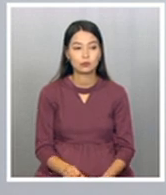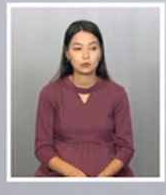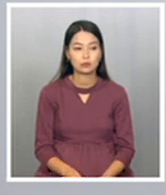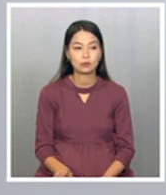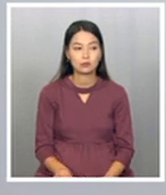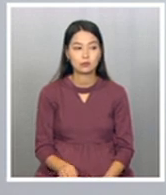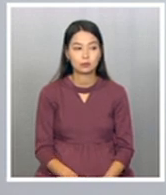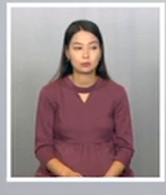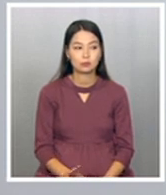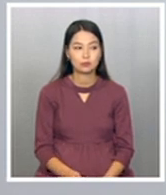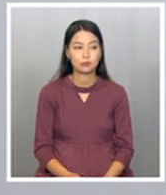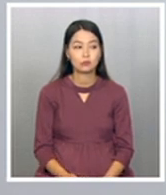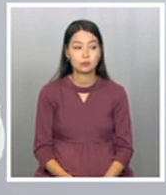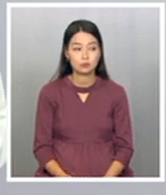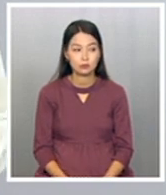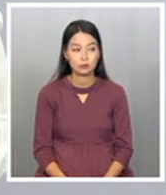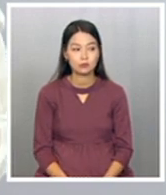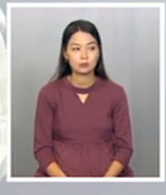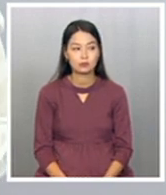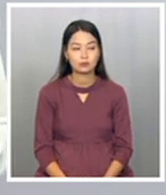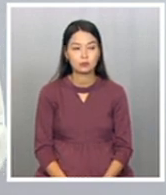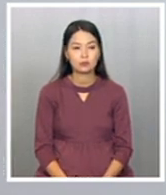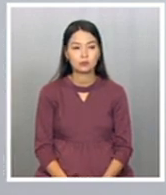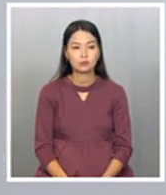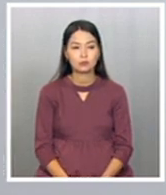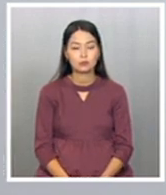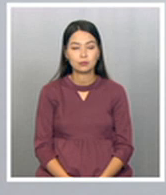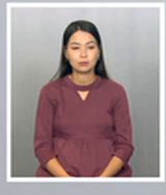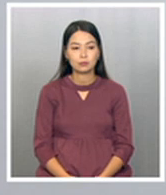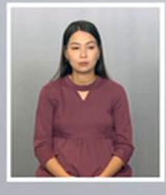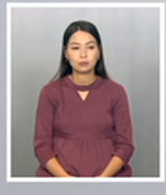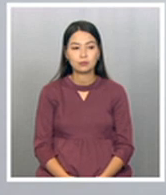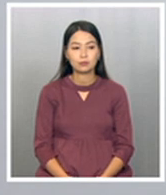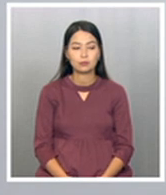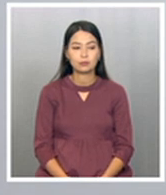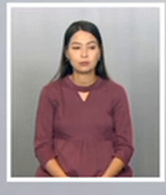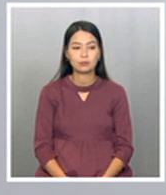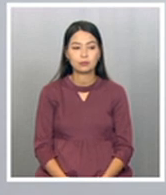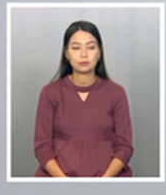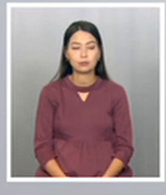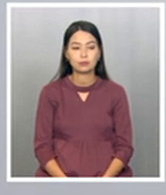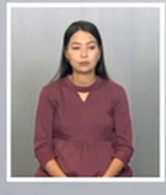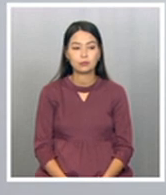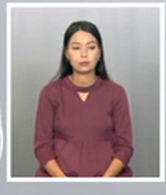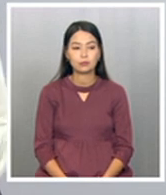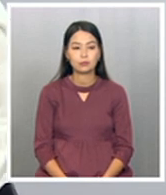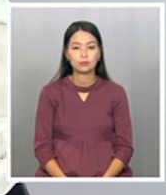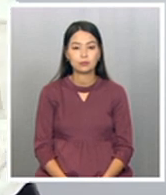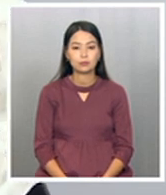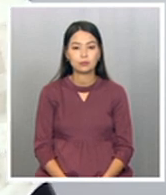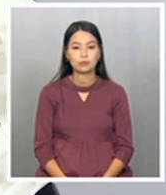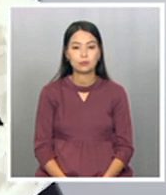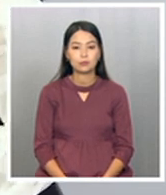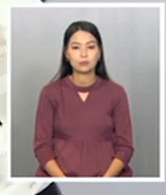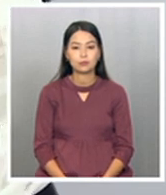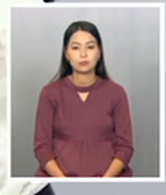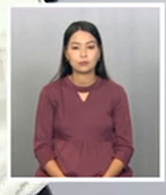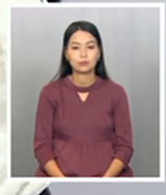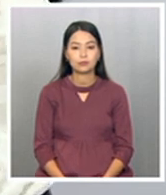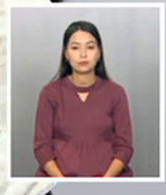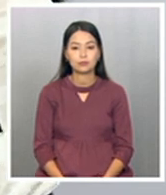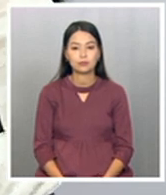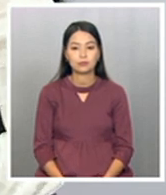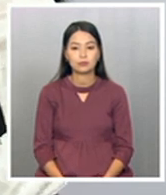нүктесінің координаттарын пайдаланамыз, x2, y2 ретінде C нүктесінің координаттарын пайдаланамыз. Орына алып барып қойып,